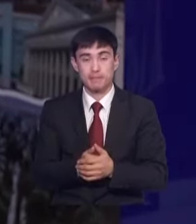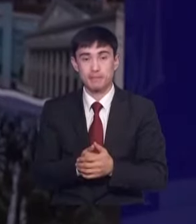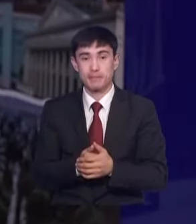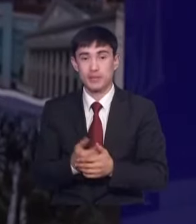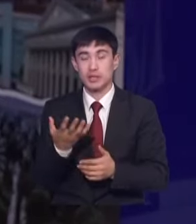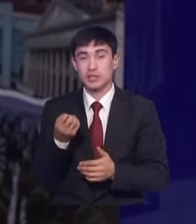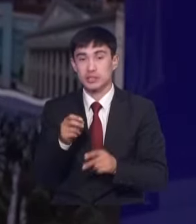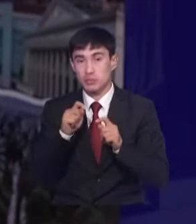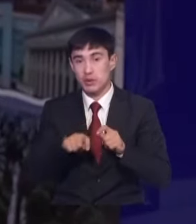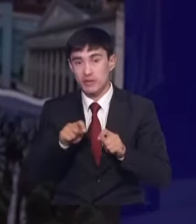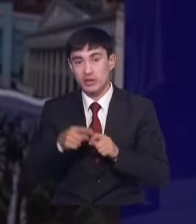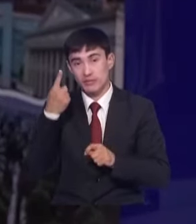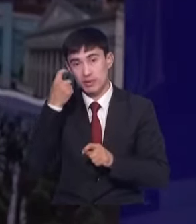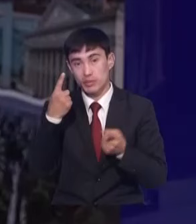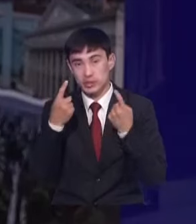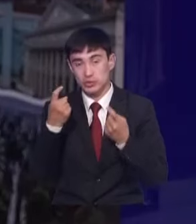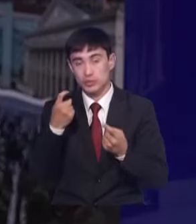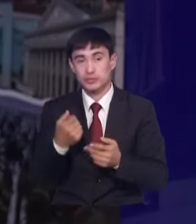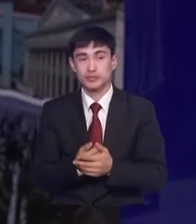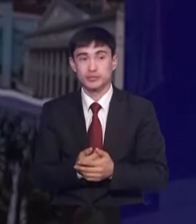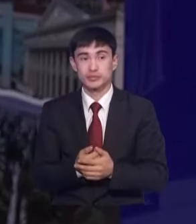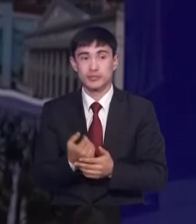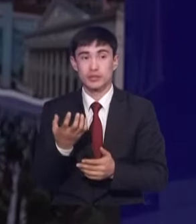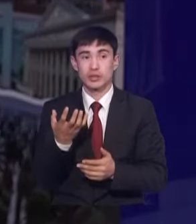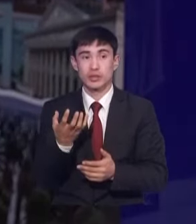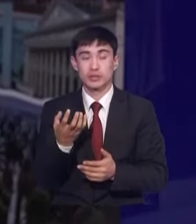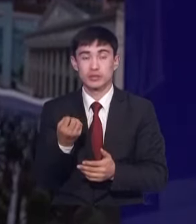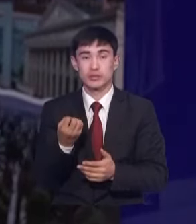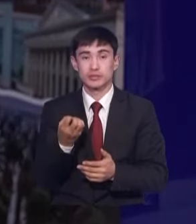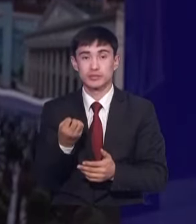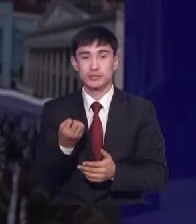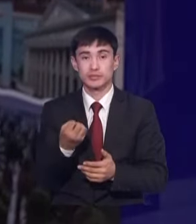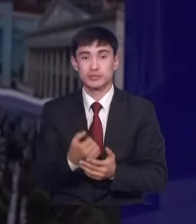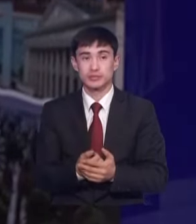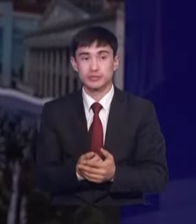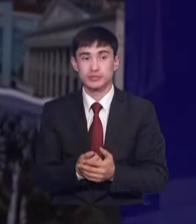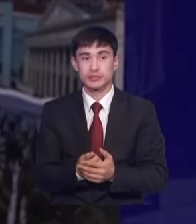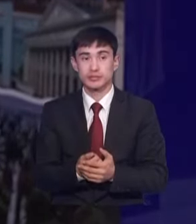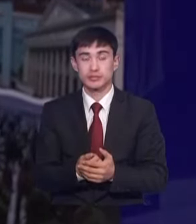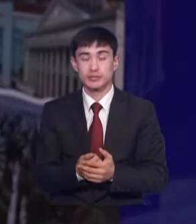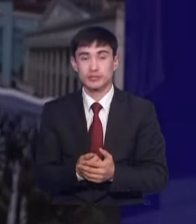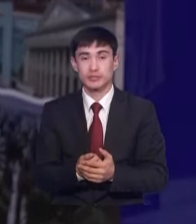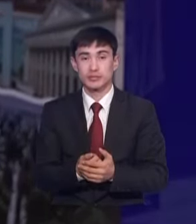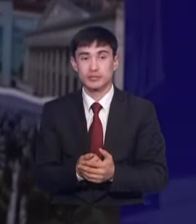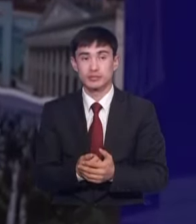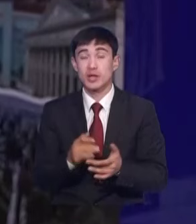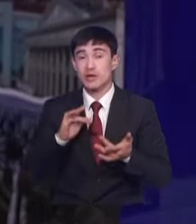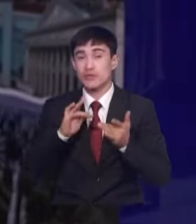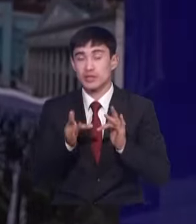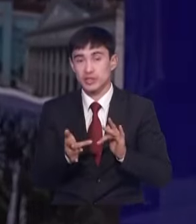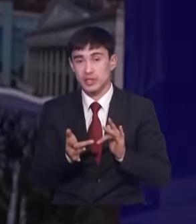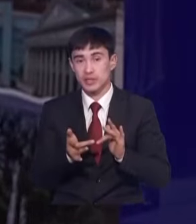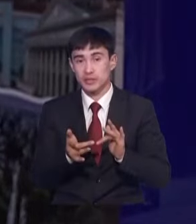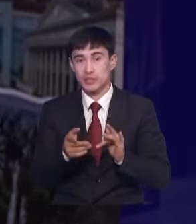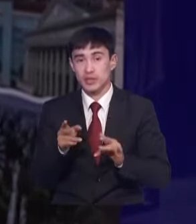также проверять информацию ещ раз скажу и именно в интернете